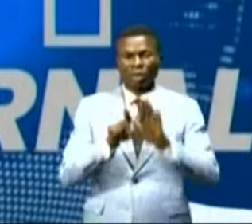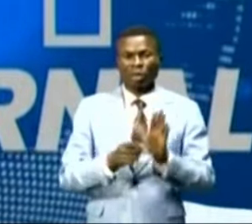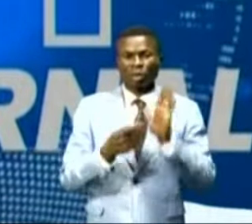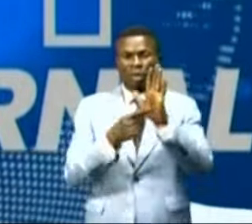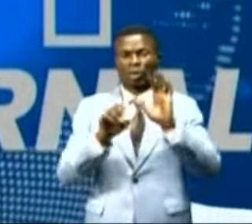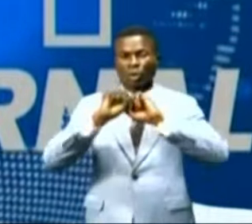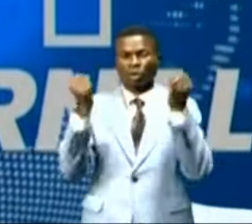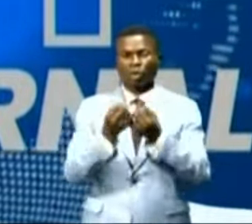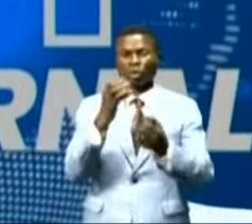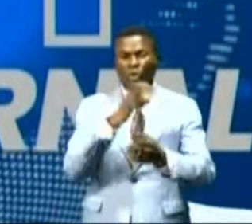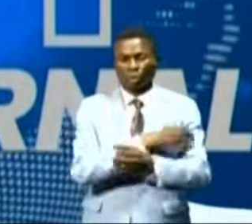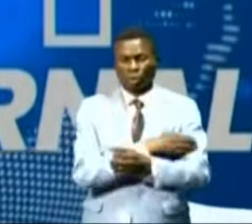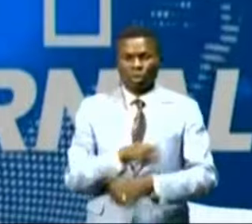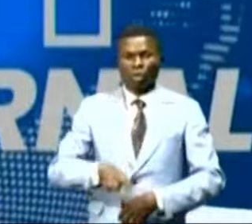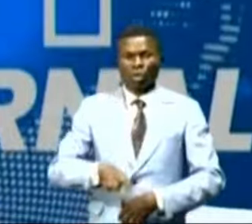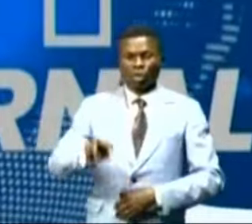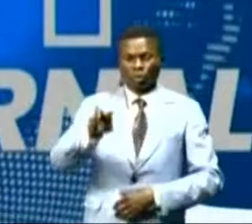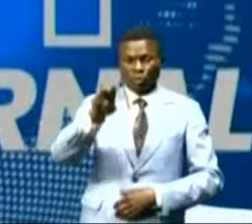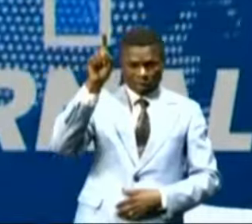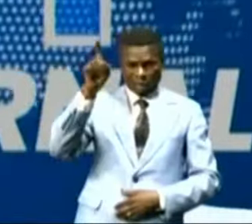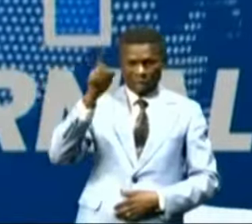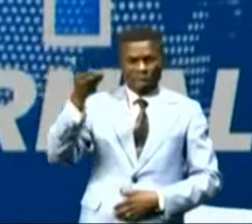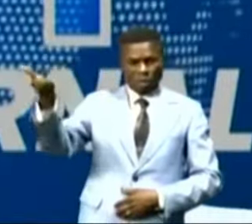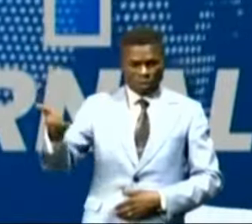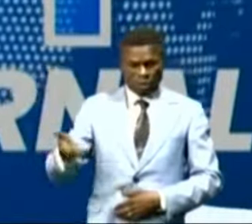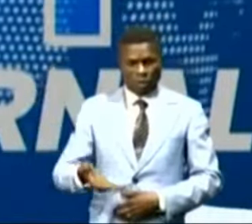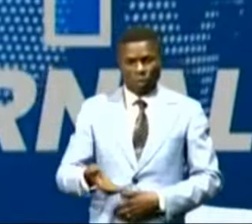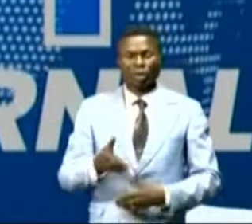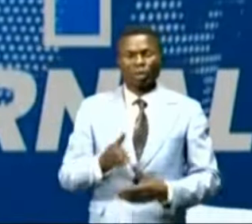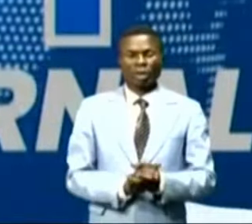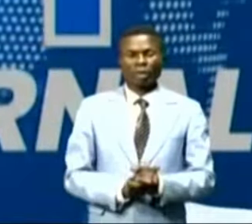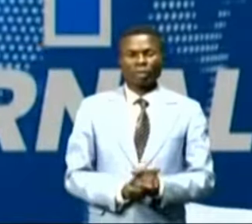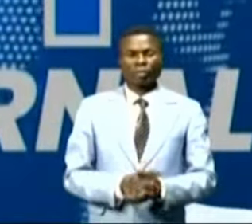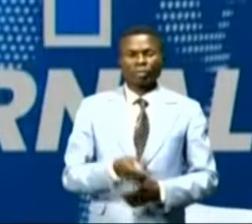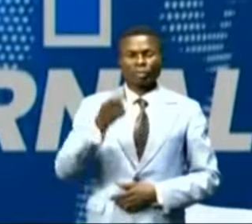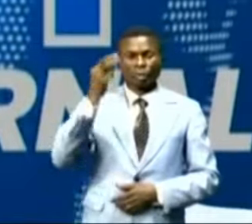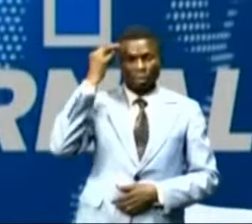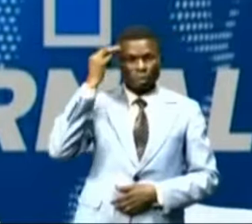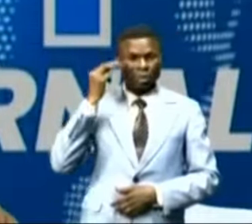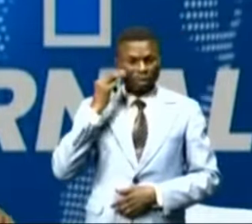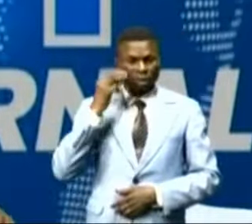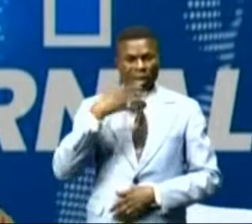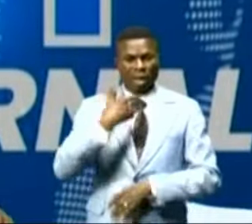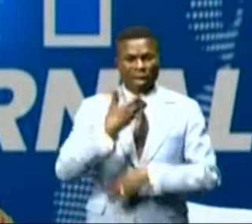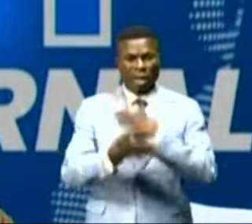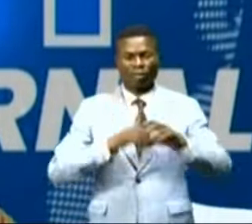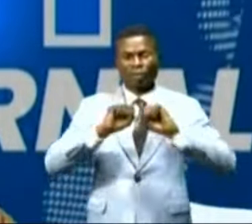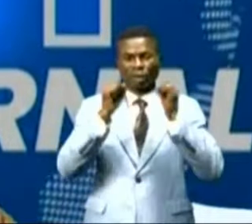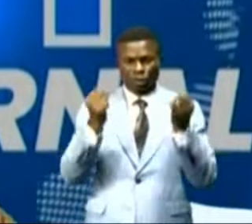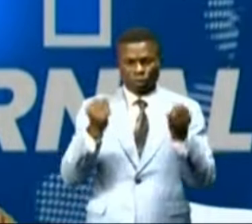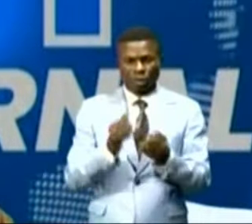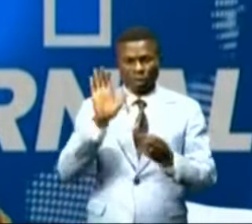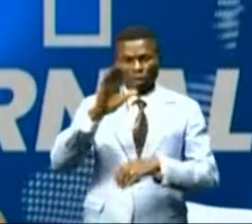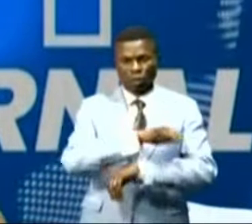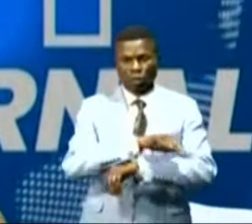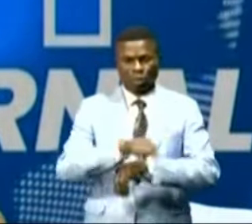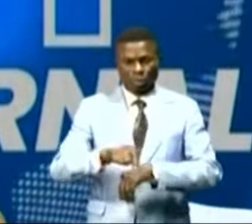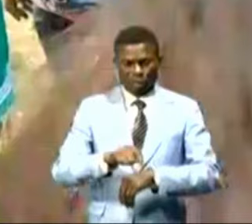société civile a été reçu en audience par le ministre des Affaires sociales. Reportage Willy